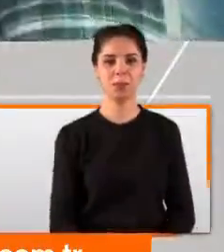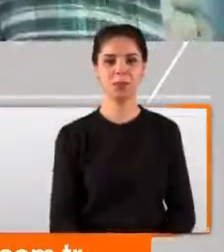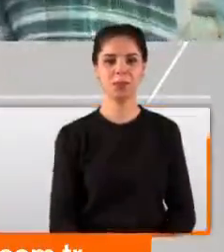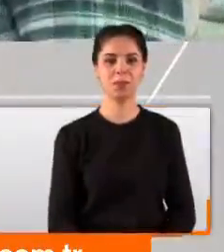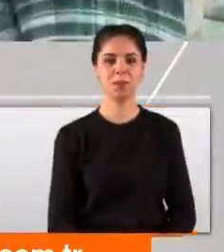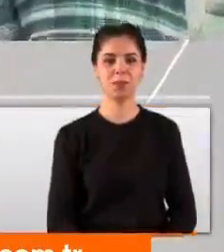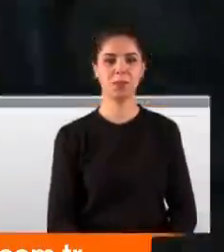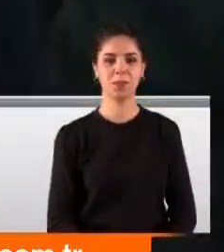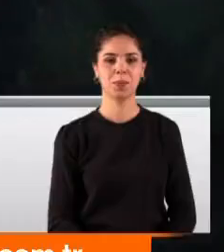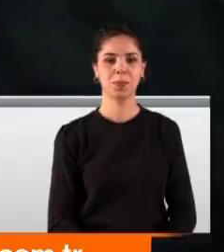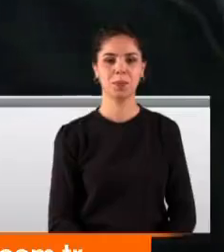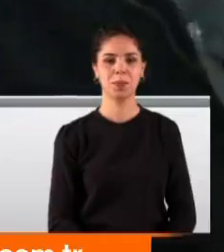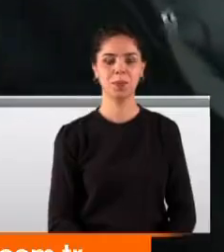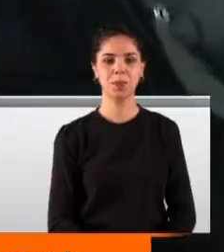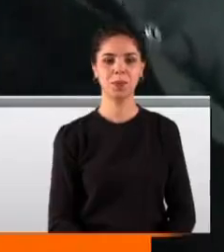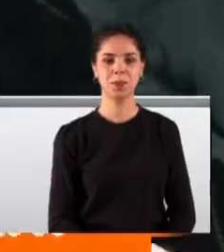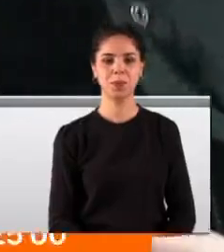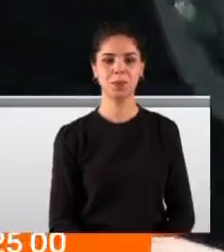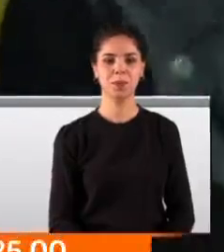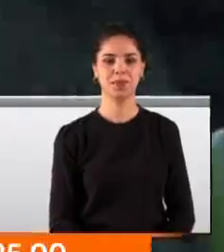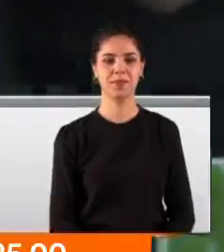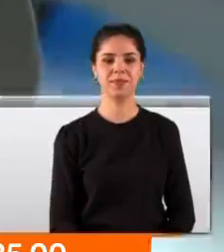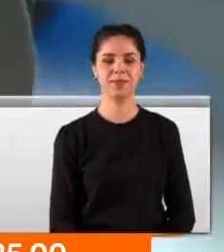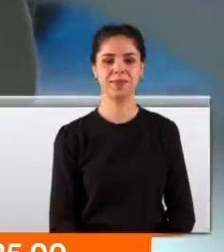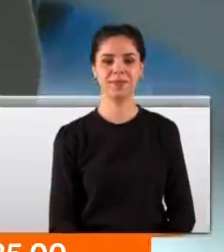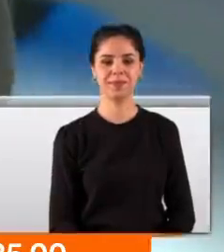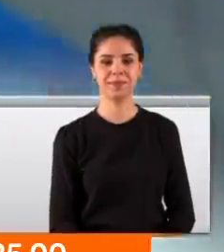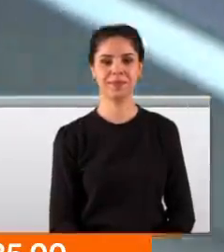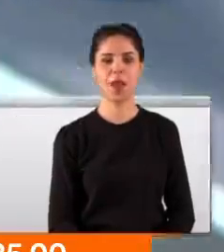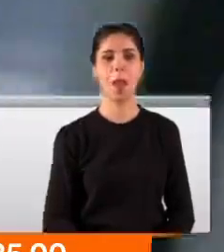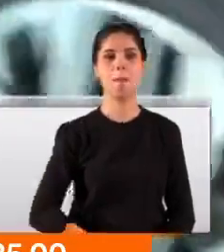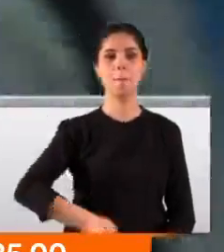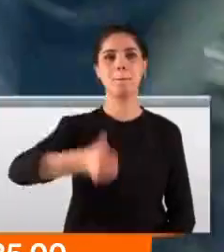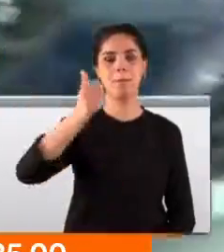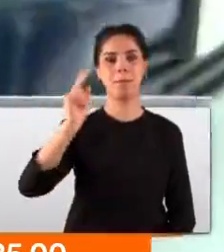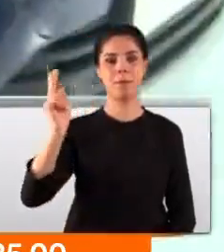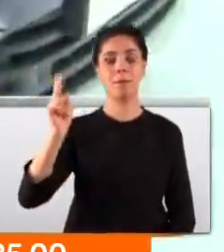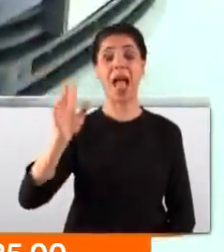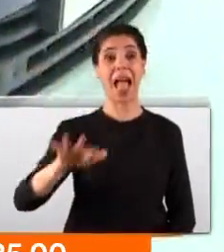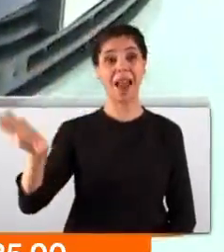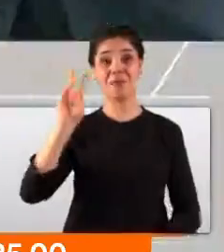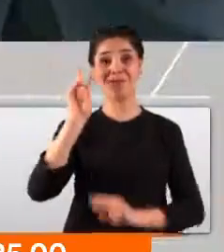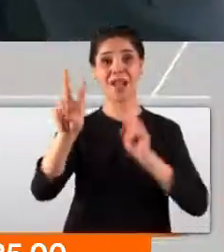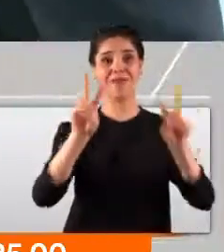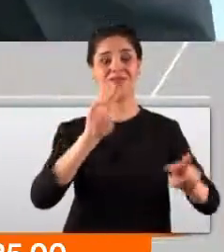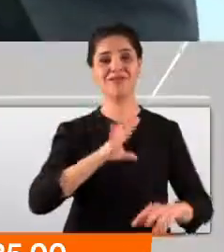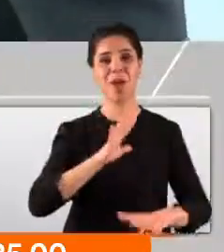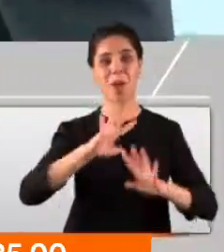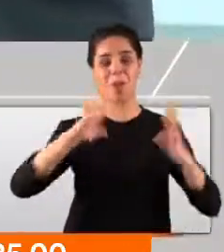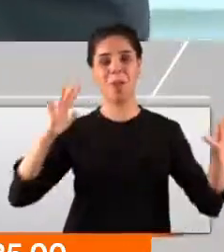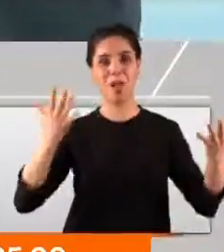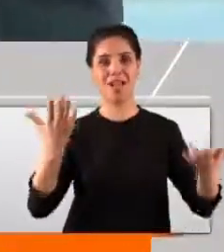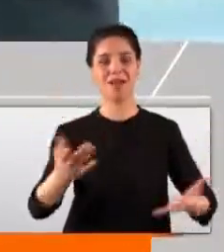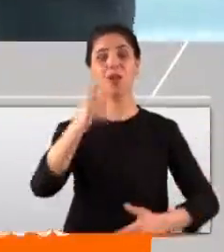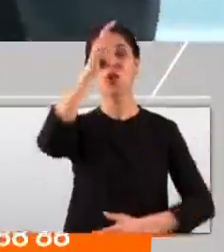güzel, heyecan verici. Dünyayı koruyalım. Evet, dünyayı koruyalım. Bakan dönüp bir daha baktı, gözlerini alamadı. Türkiye'nin